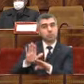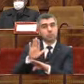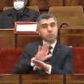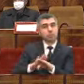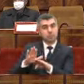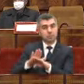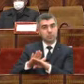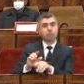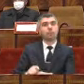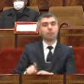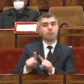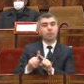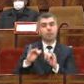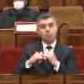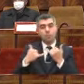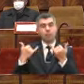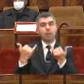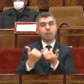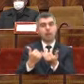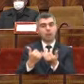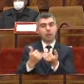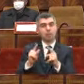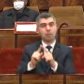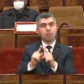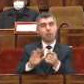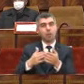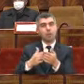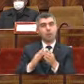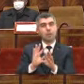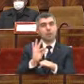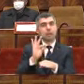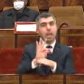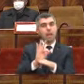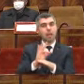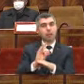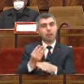أمام المناظرة الوطنية الأولى للتعليم الأولي، جاء فيها: